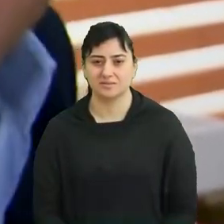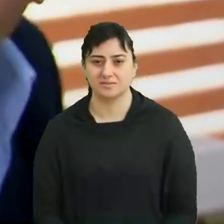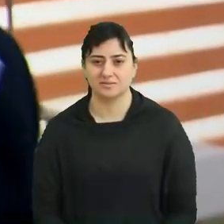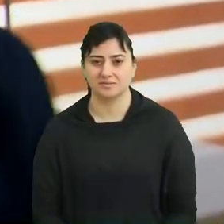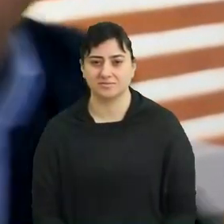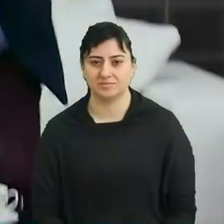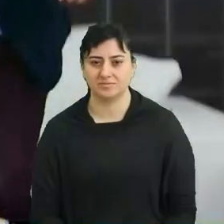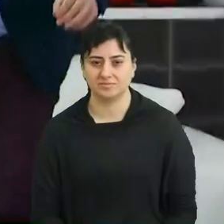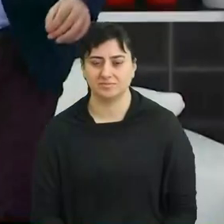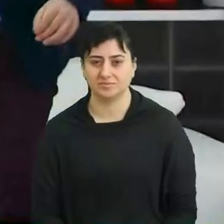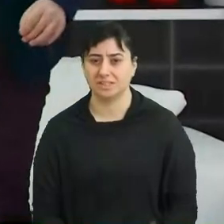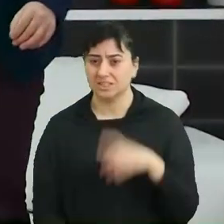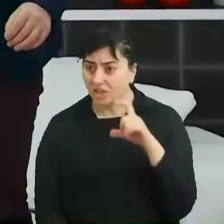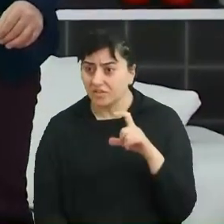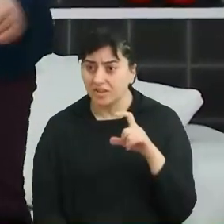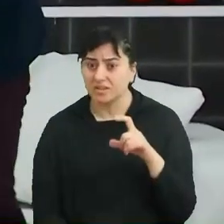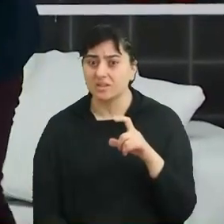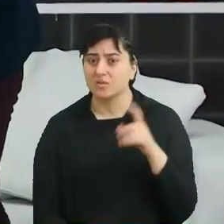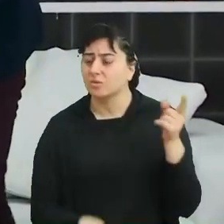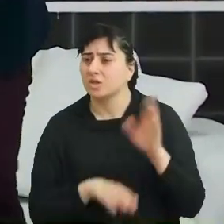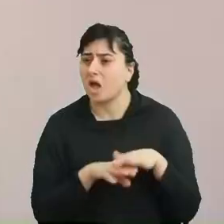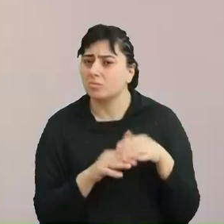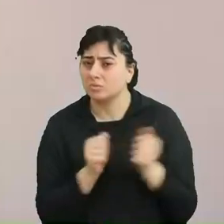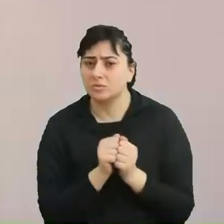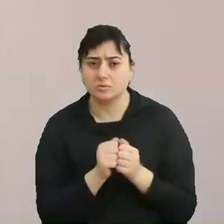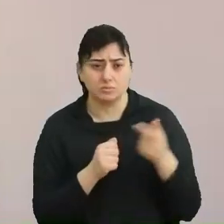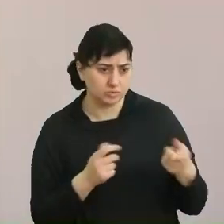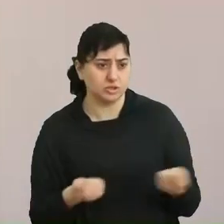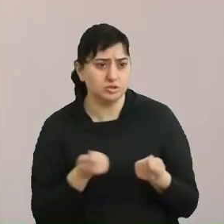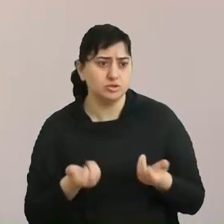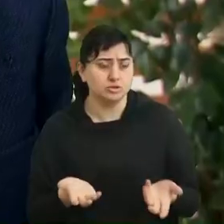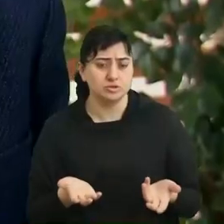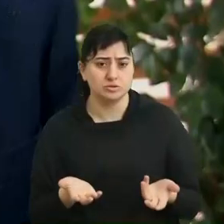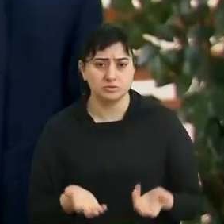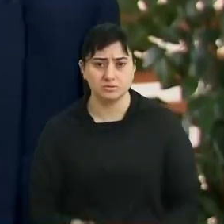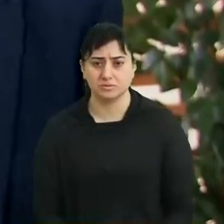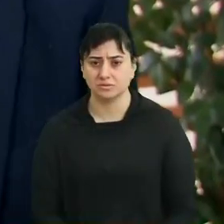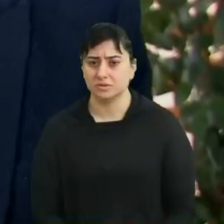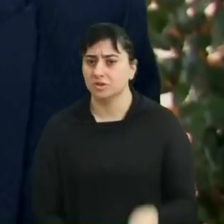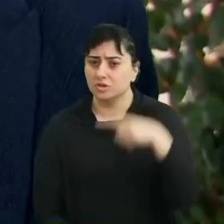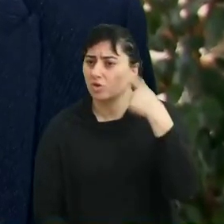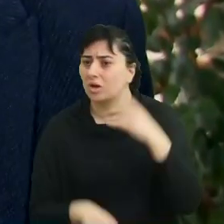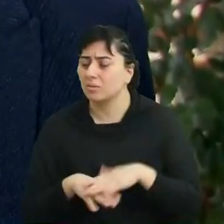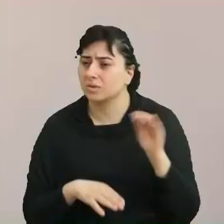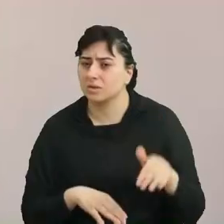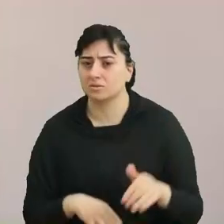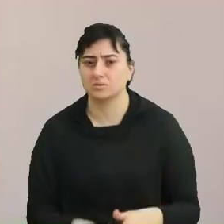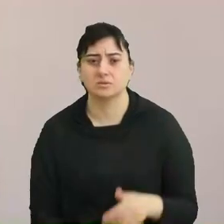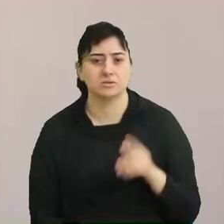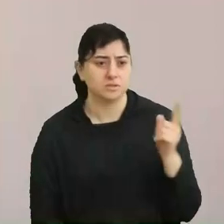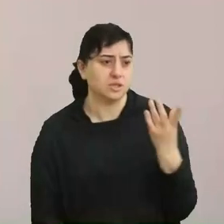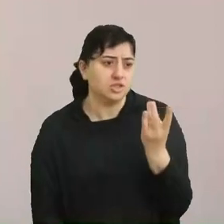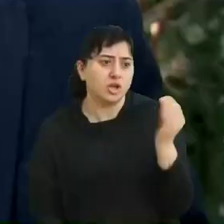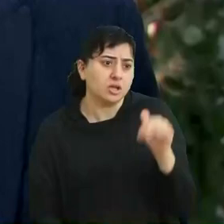başını. Sarp'ın beti benzi atmış. Cavidan mı? Onun ne işi var orada? Burada çalışıyor Sarp Bey. Rüyamın ne işi var orada? O